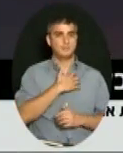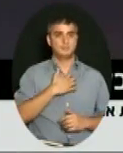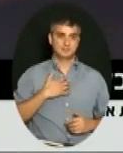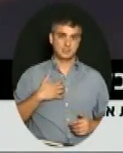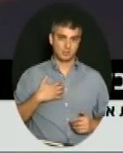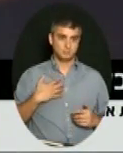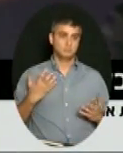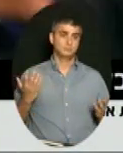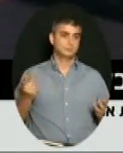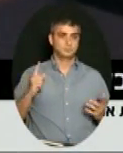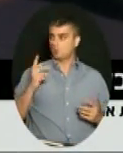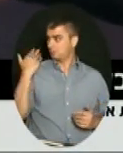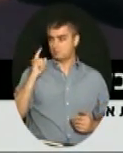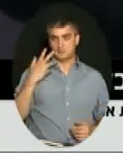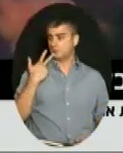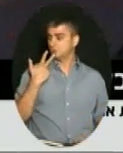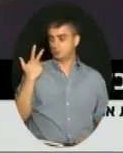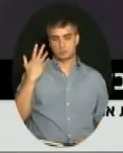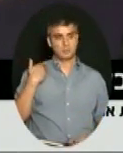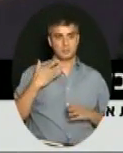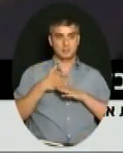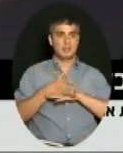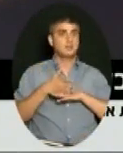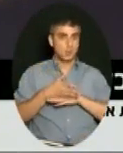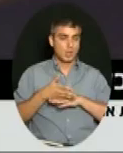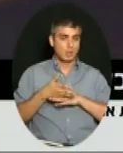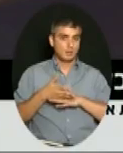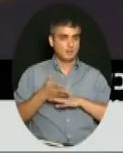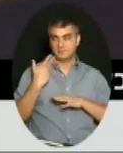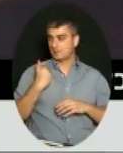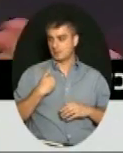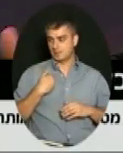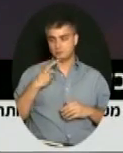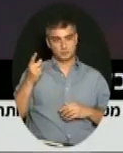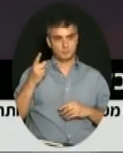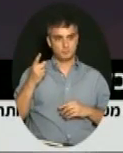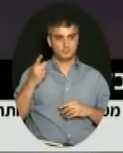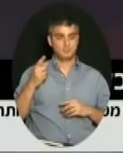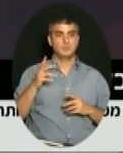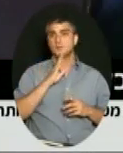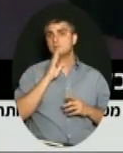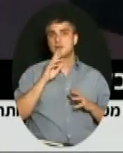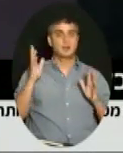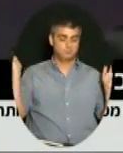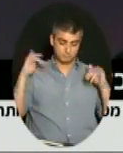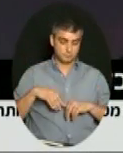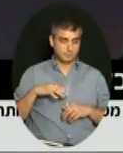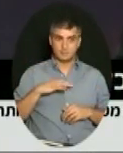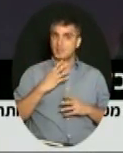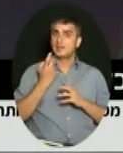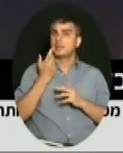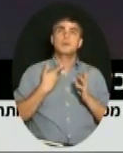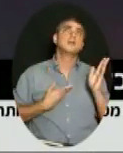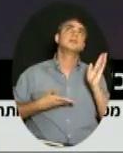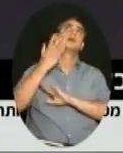פציעות. לא מזמן, לפני 3 שנים, היה לי ניתוח. והיה לי שם מפולת בריאותית שהביאה אותי כמעט עד